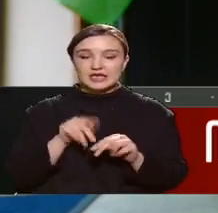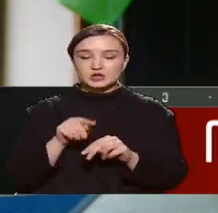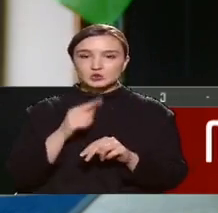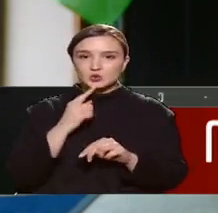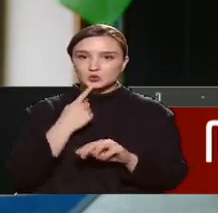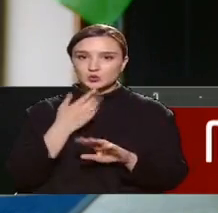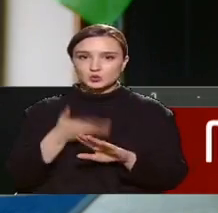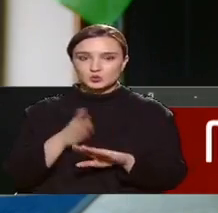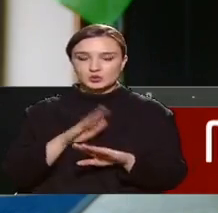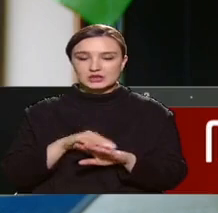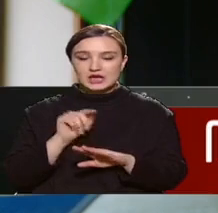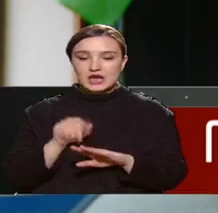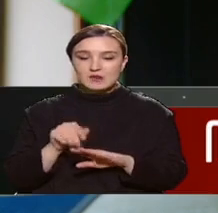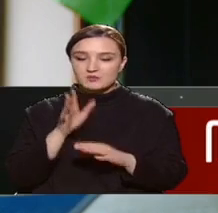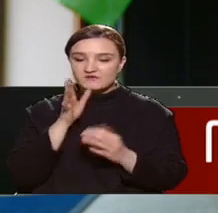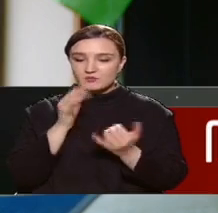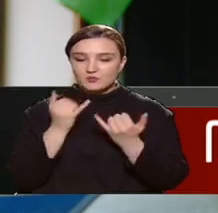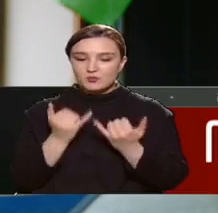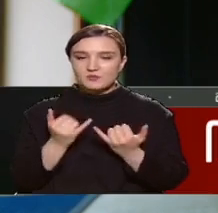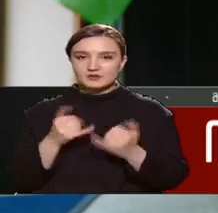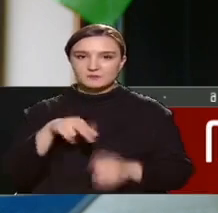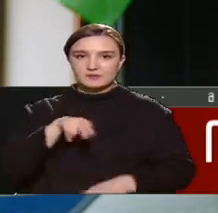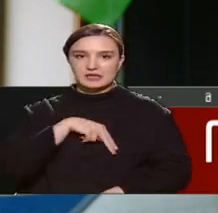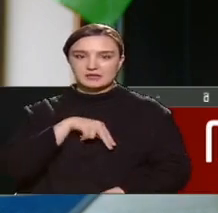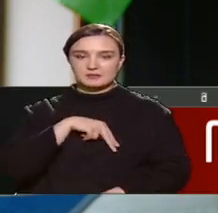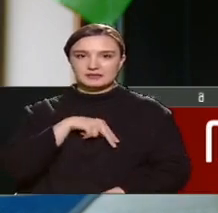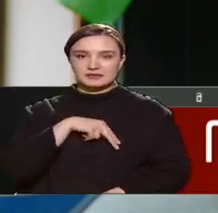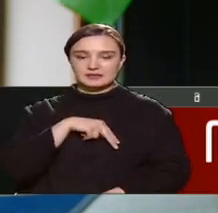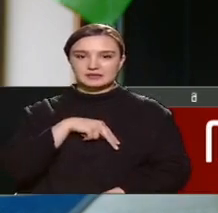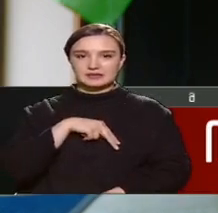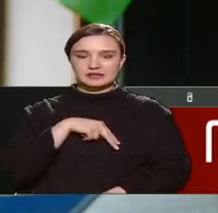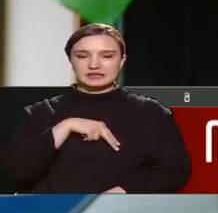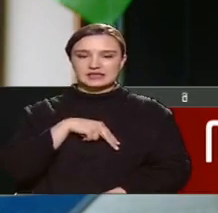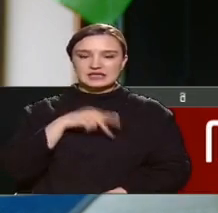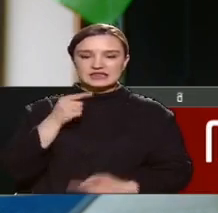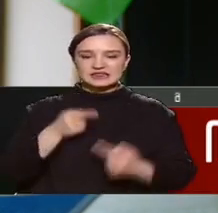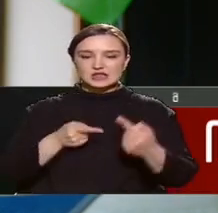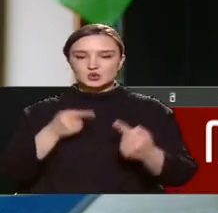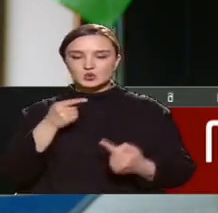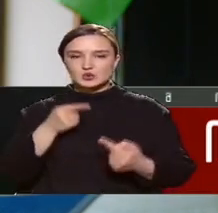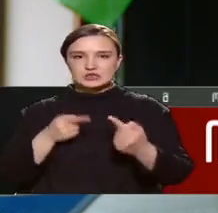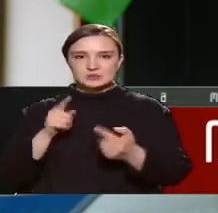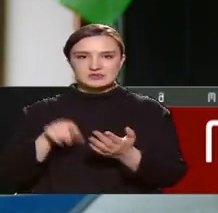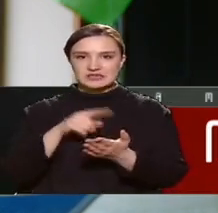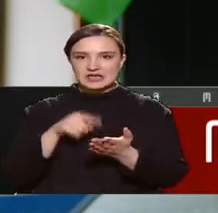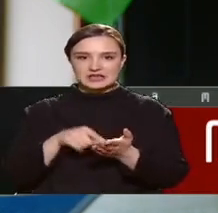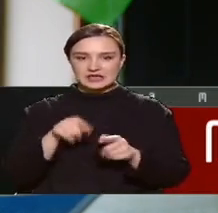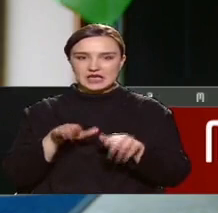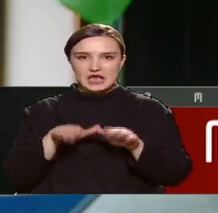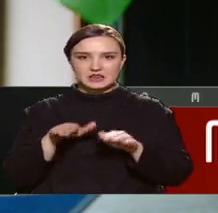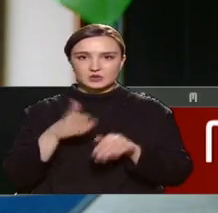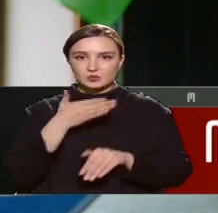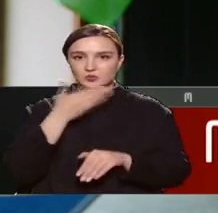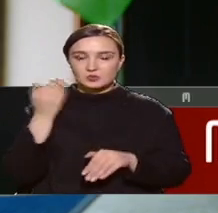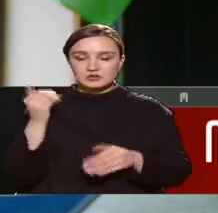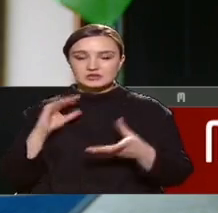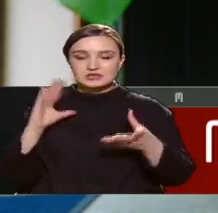იმიტომ რომ ამ მომენტისთვის აი პარლამენტი არ გახდა რა დისკუსიების საკითხი, ადგილი და საბოლოო